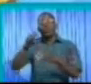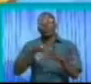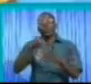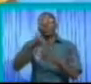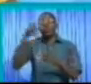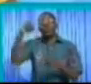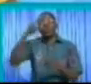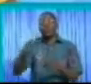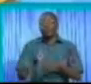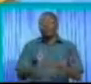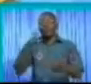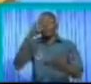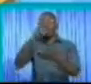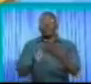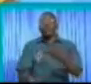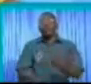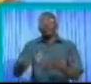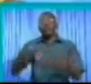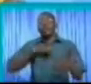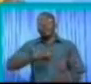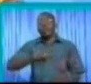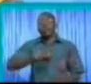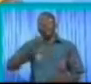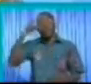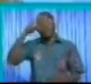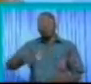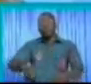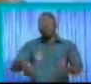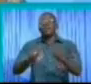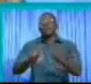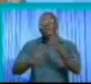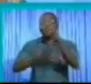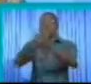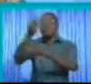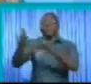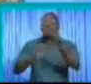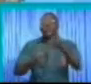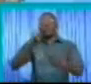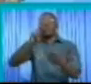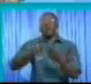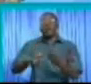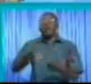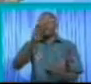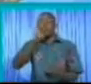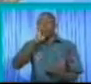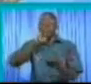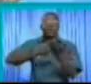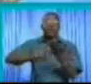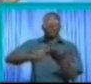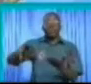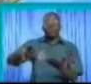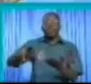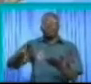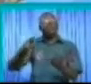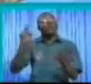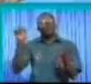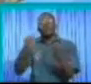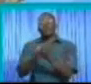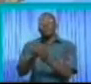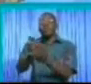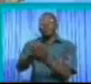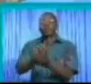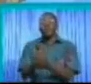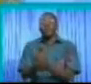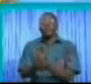font valoir leurs compétences au service de l'accès des populations burkinabées à l'eau et à l'assainissement. Les précisions avec Ismaël